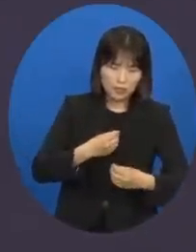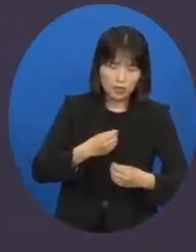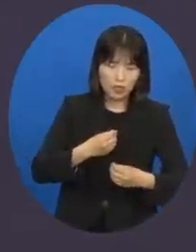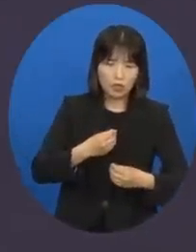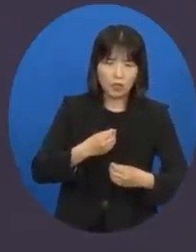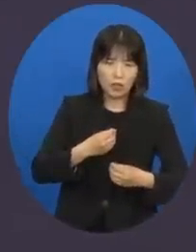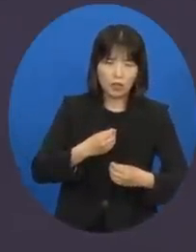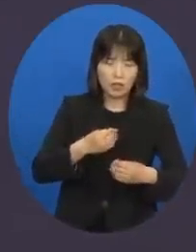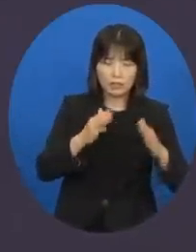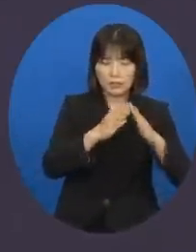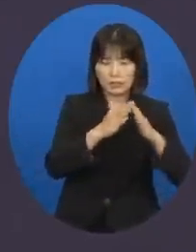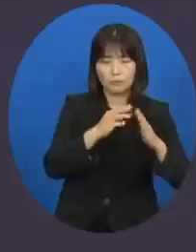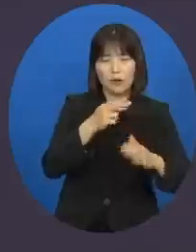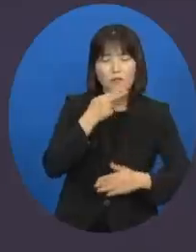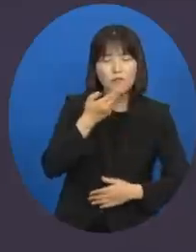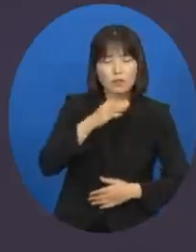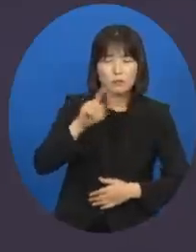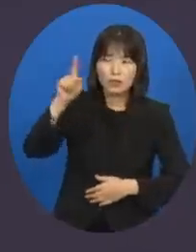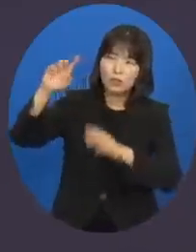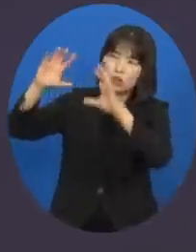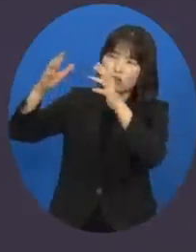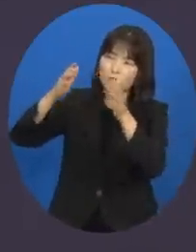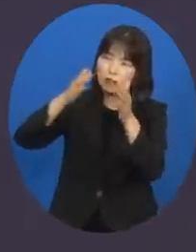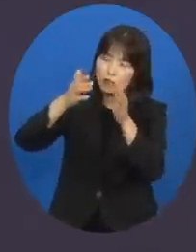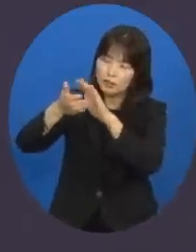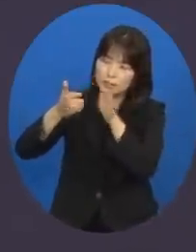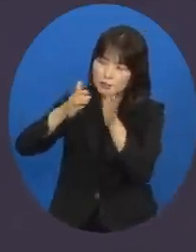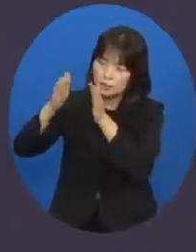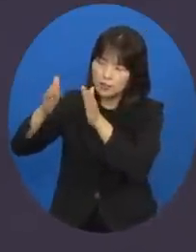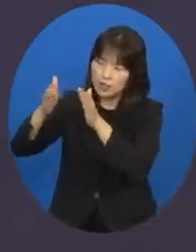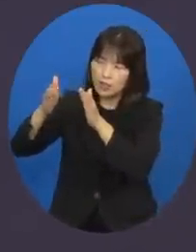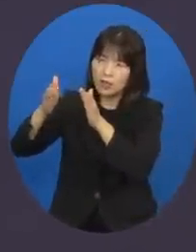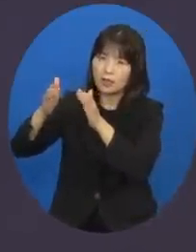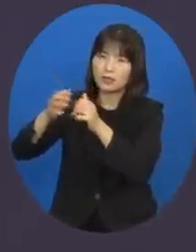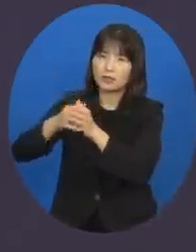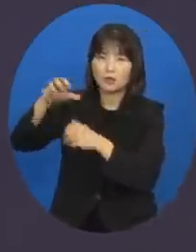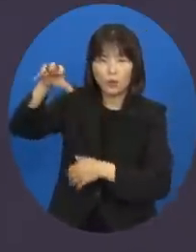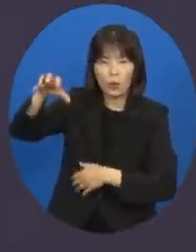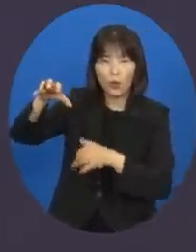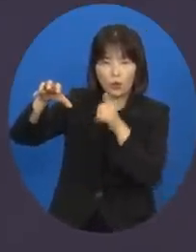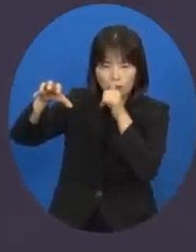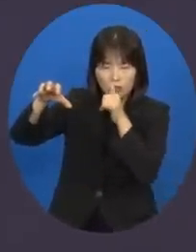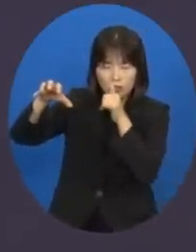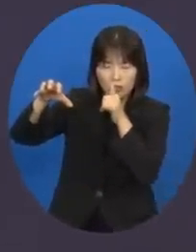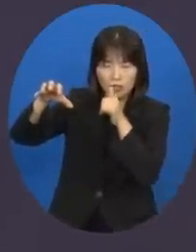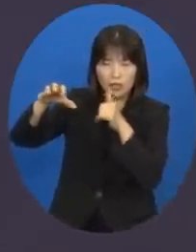복음자리가 없을지라도 저 천국에 예비된 복음자리가 참된 만족과 평안을 주느냐?